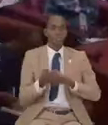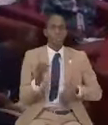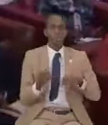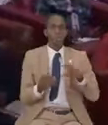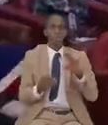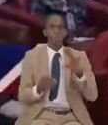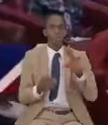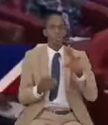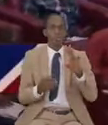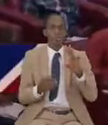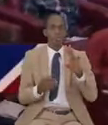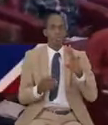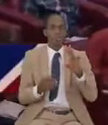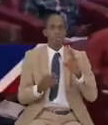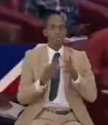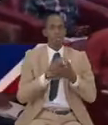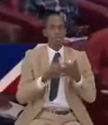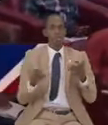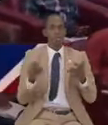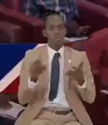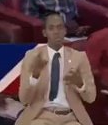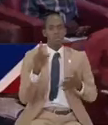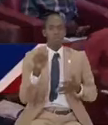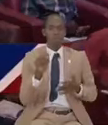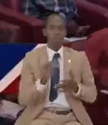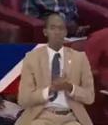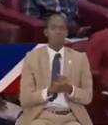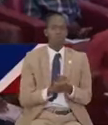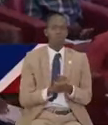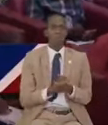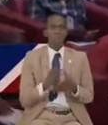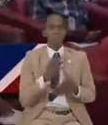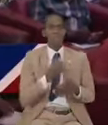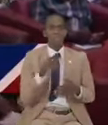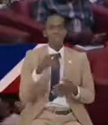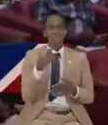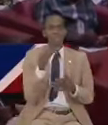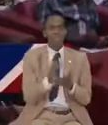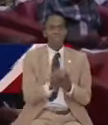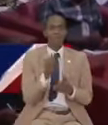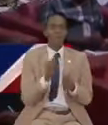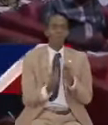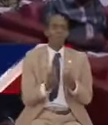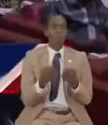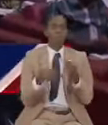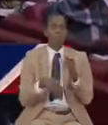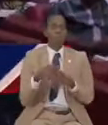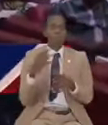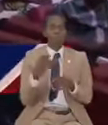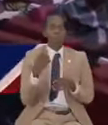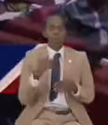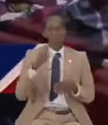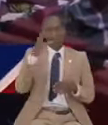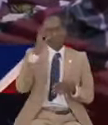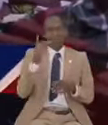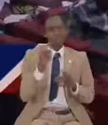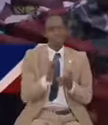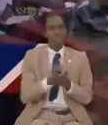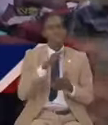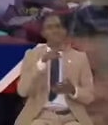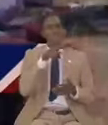nous allons verser 20 verset 20 marques cette 20 il dit encore ce qui sort de l'homme